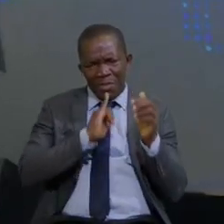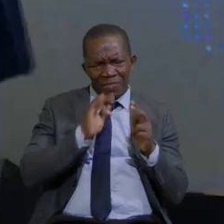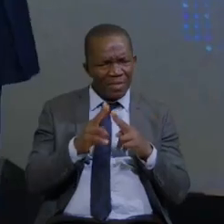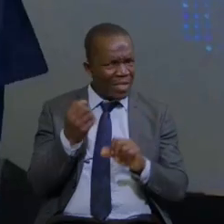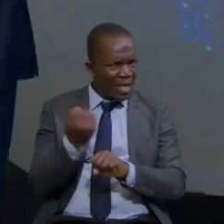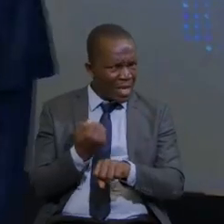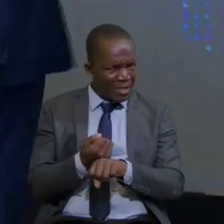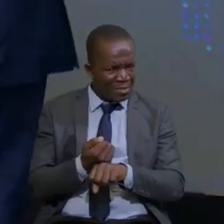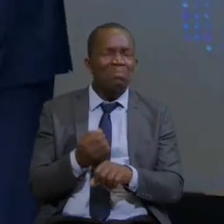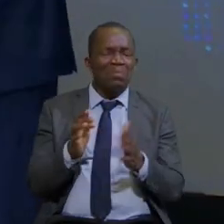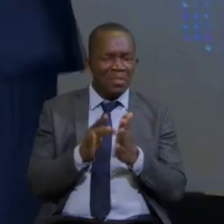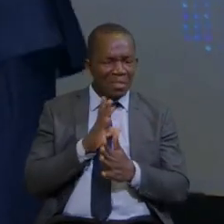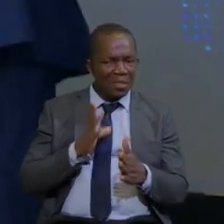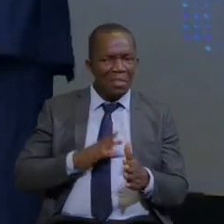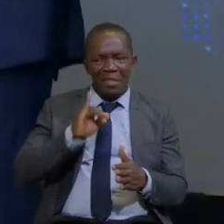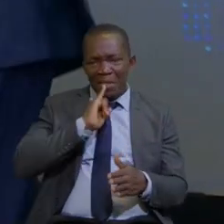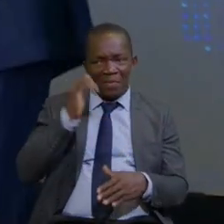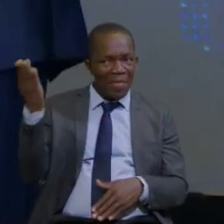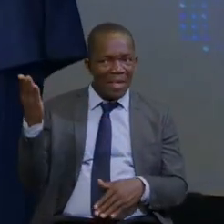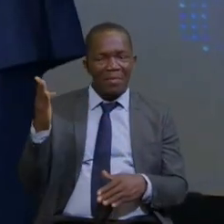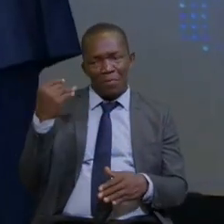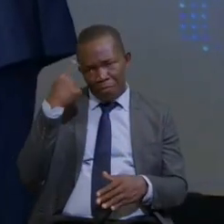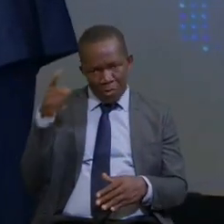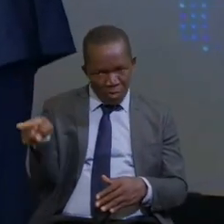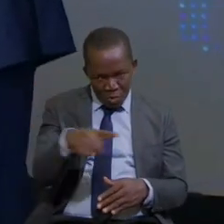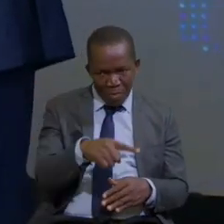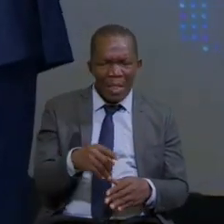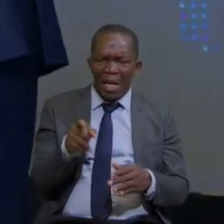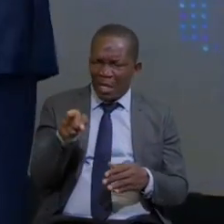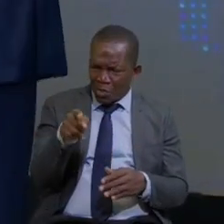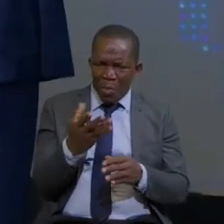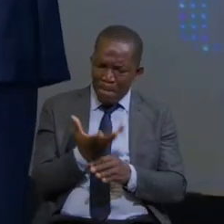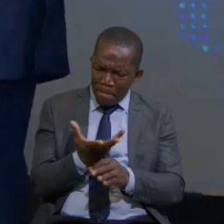Dieu, et tu en appelles à Christ,